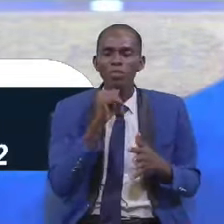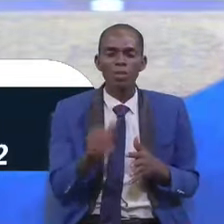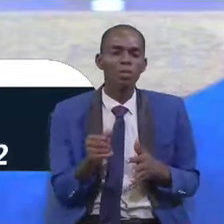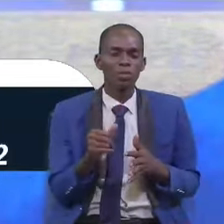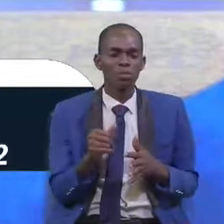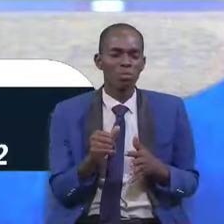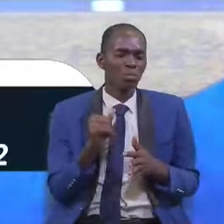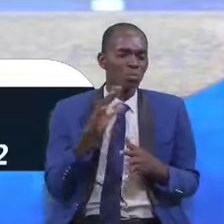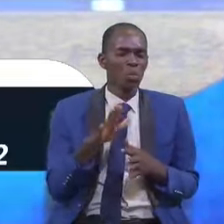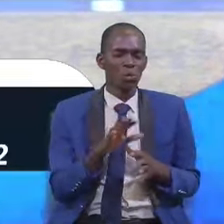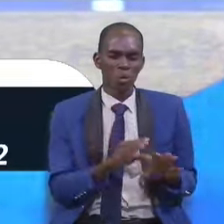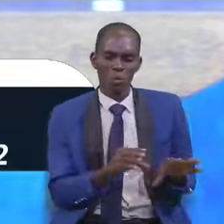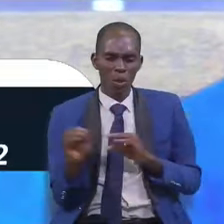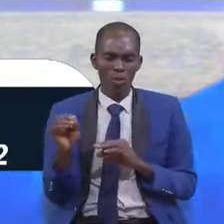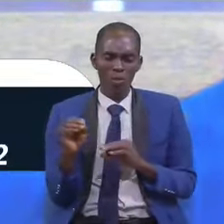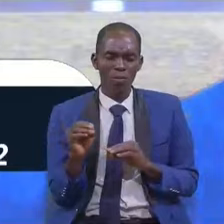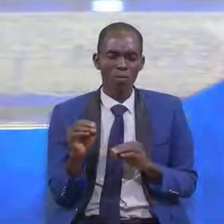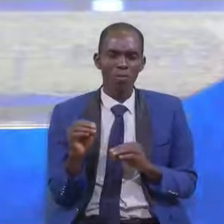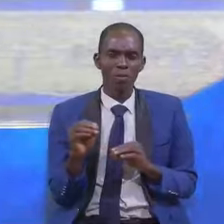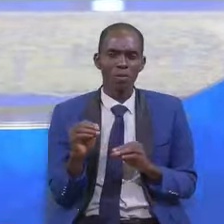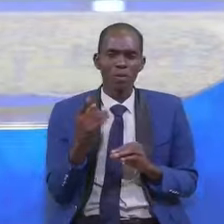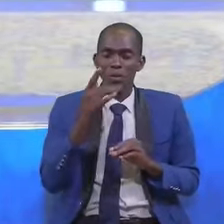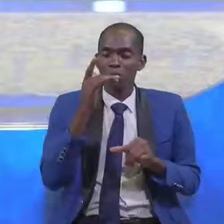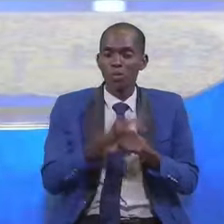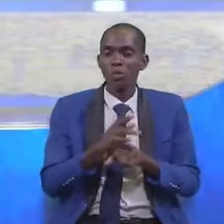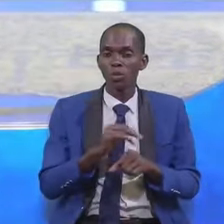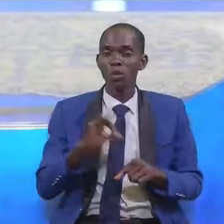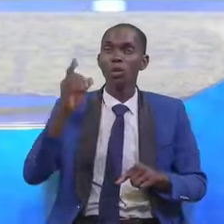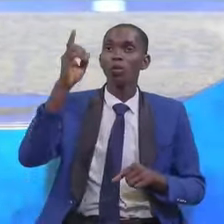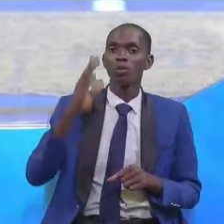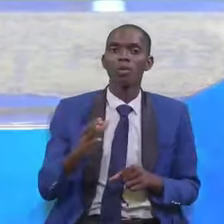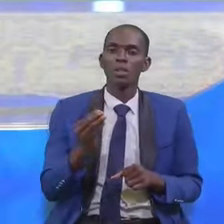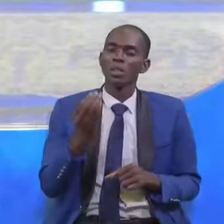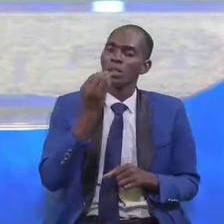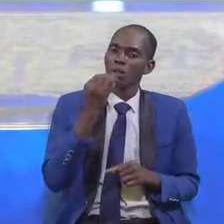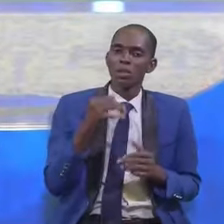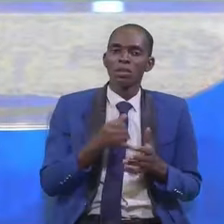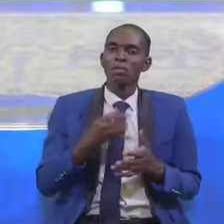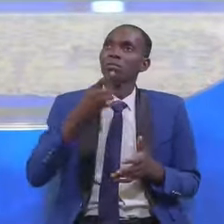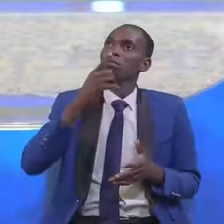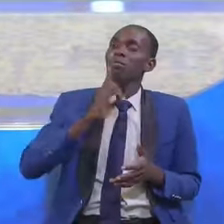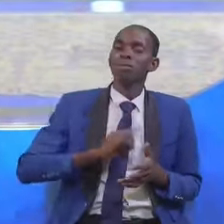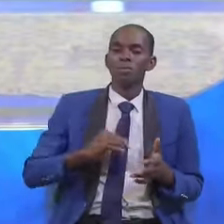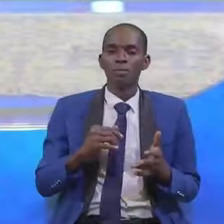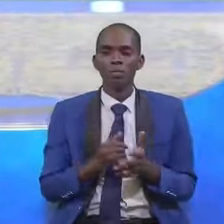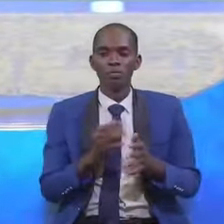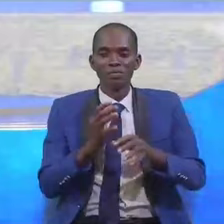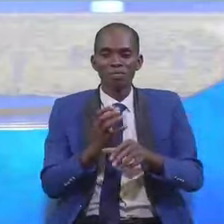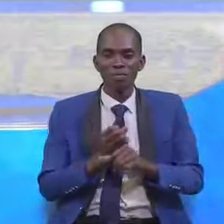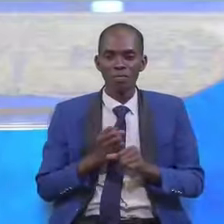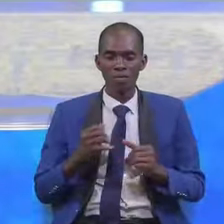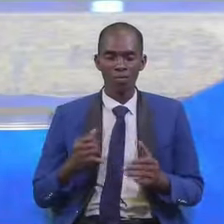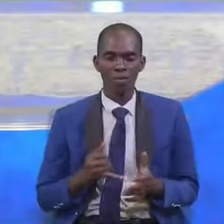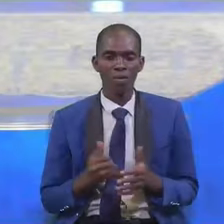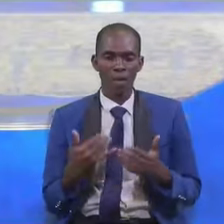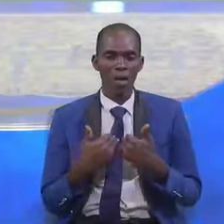de Dieu, il faut les avaler, il faut les engloutir, il faut les digérer, il faut y méditer, il faut les posséder, il faut les